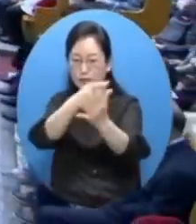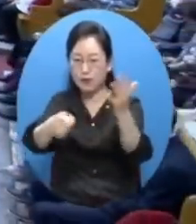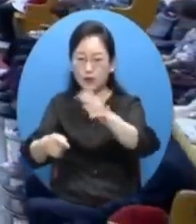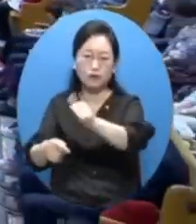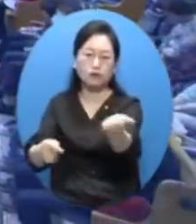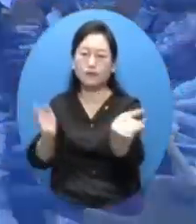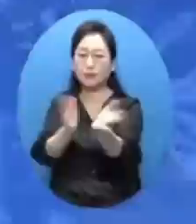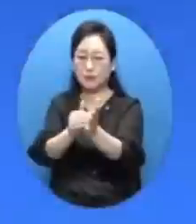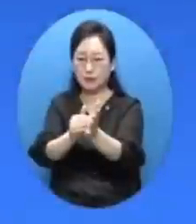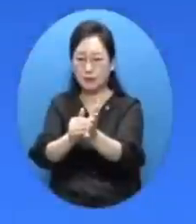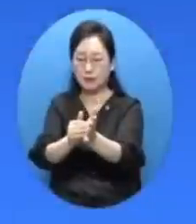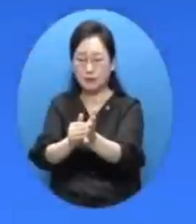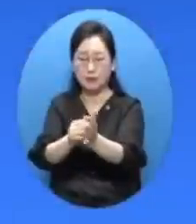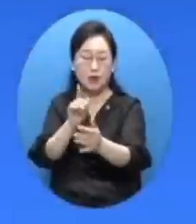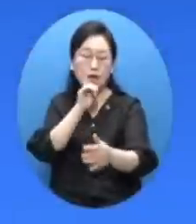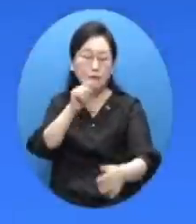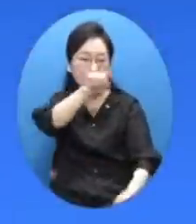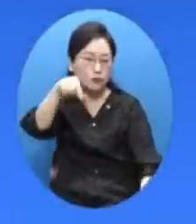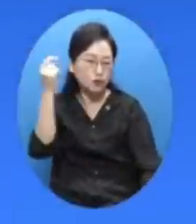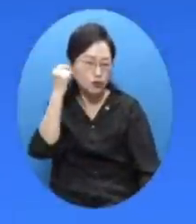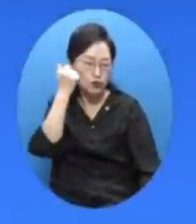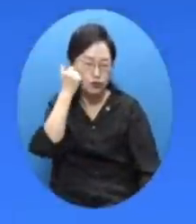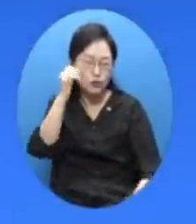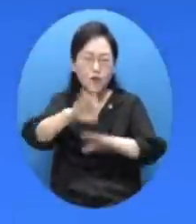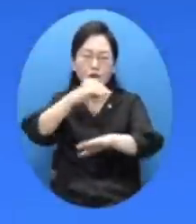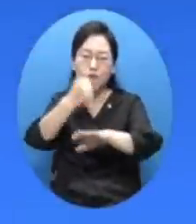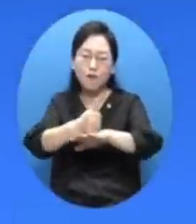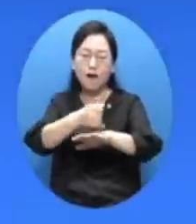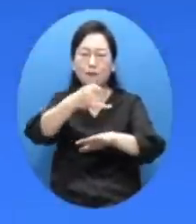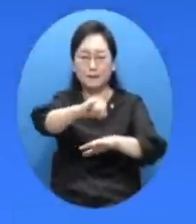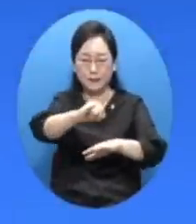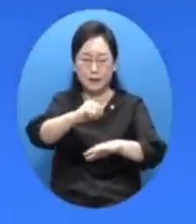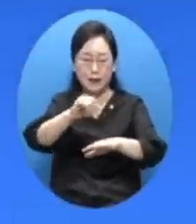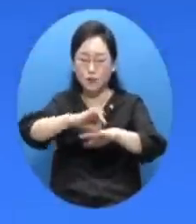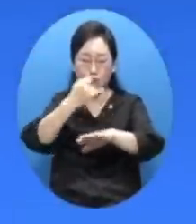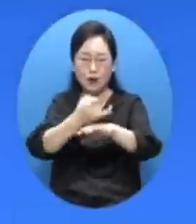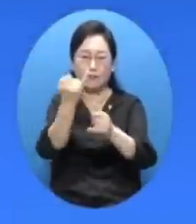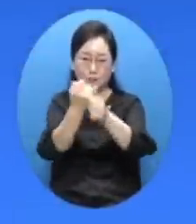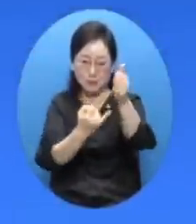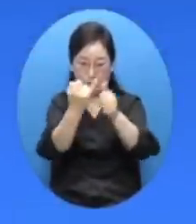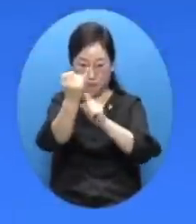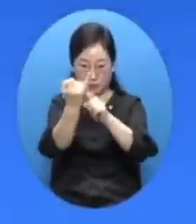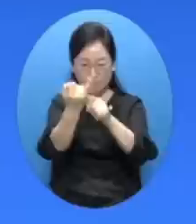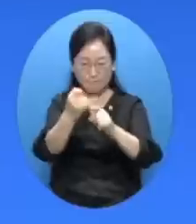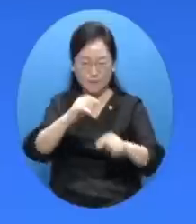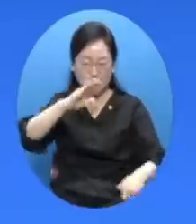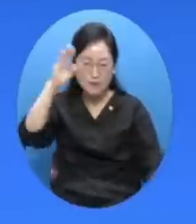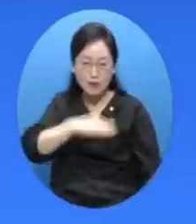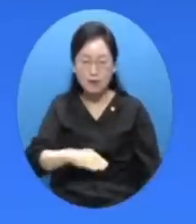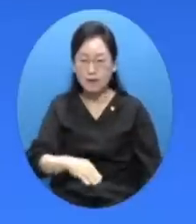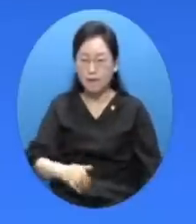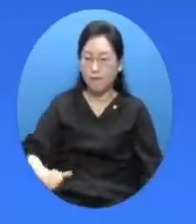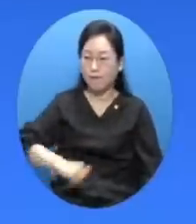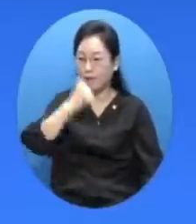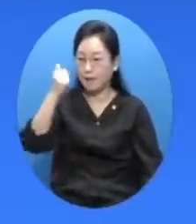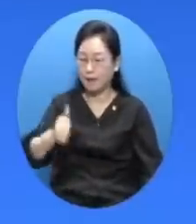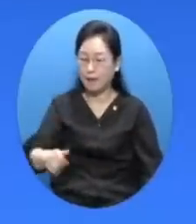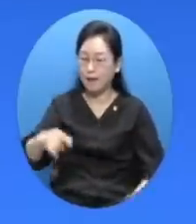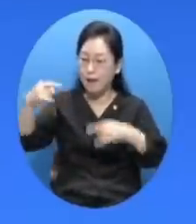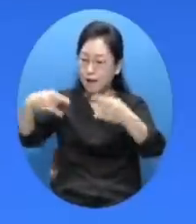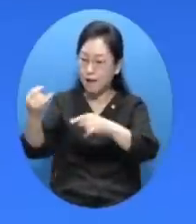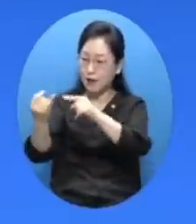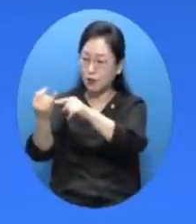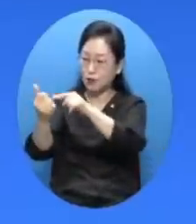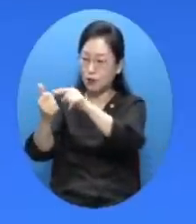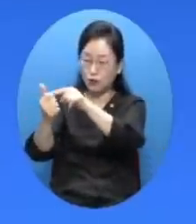듣고 악한 왕비 이세벨이 분노해서 엘리야에게 사신을 보냅니다. 너도 내일 이맘때쯤 그렇게